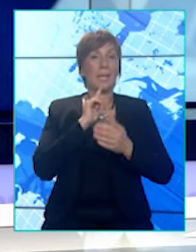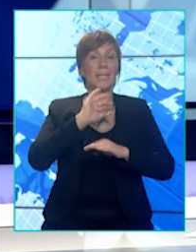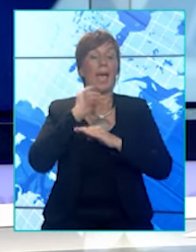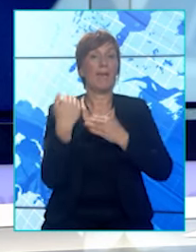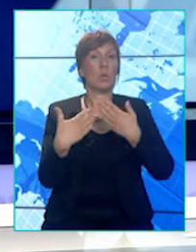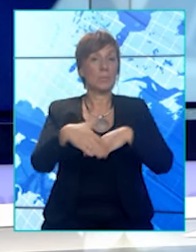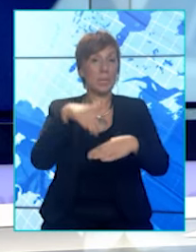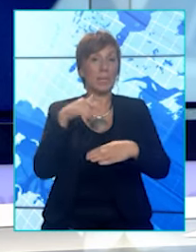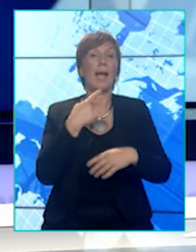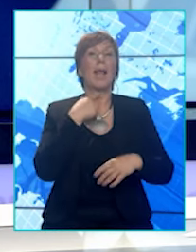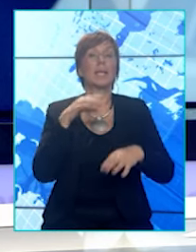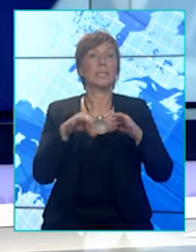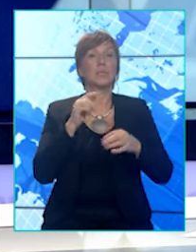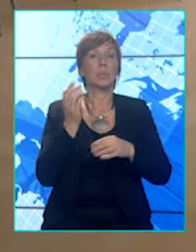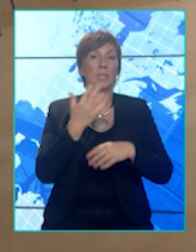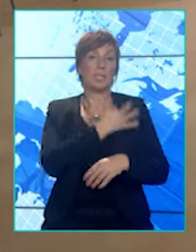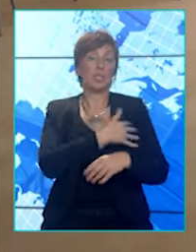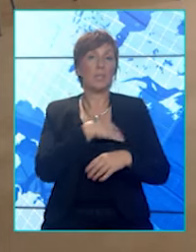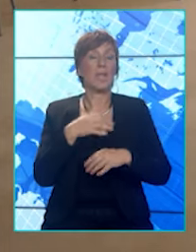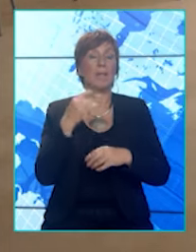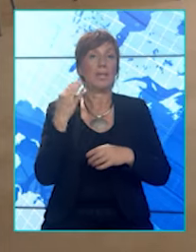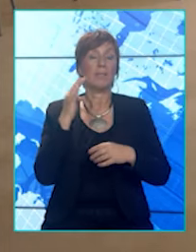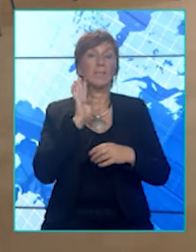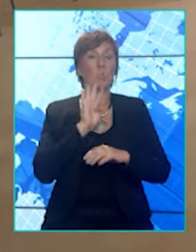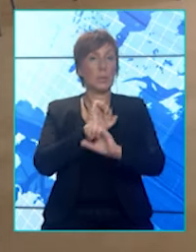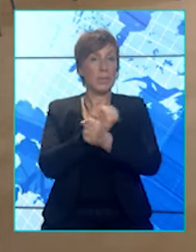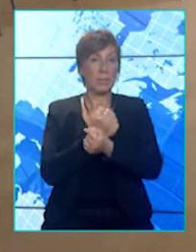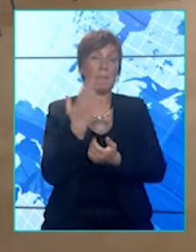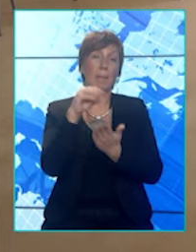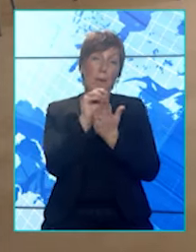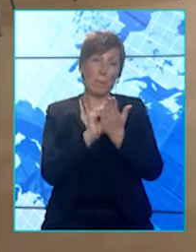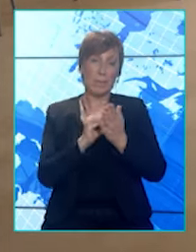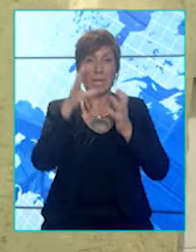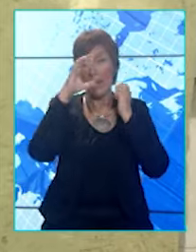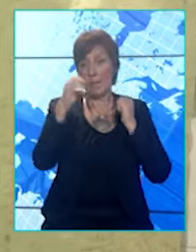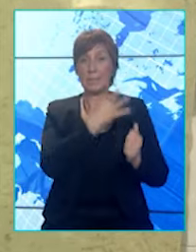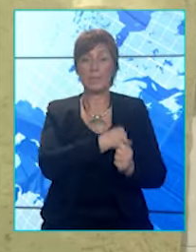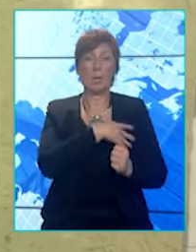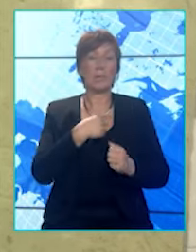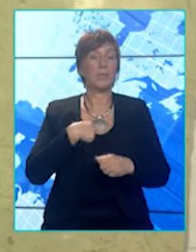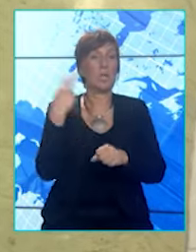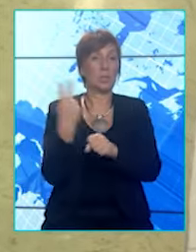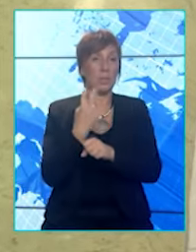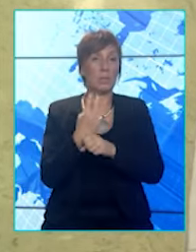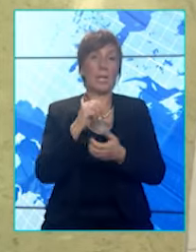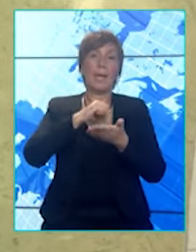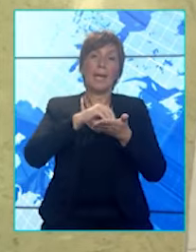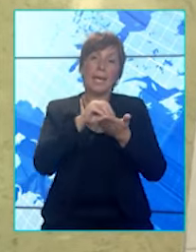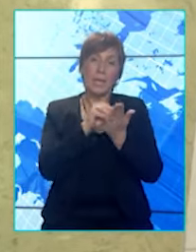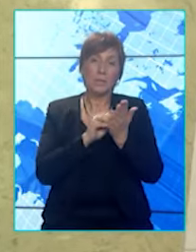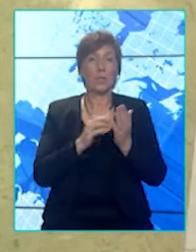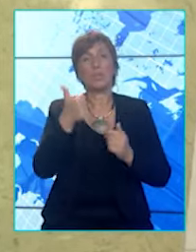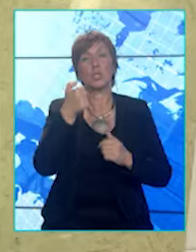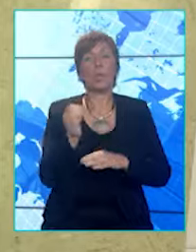za Evropski parlament glasali su državljani Hrvatske u Bosni i Hercegovini. Prema podacima ambasade Hrvatske u našoj zemlji registrovano je